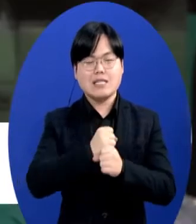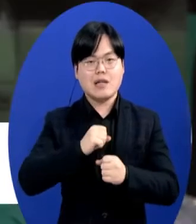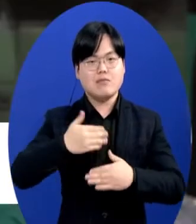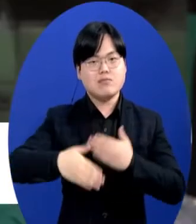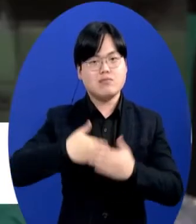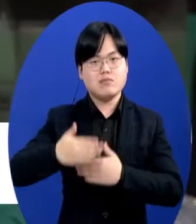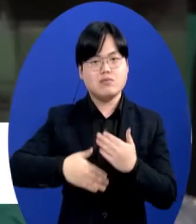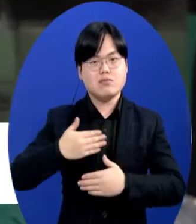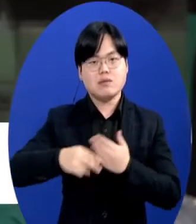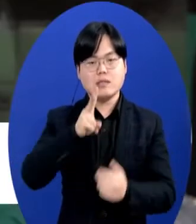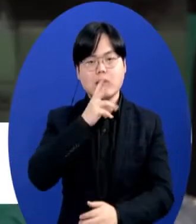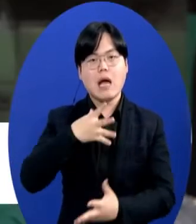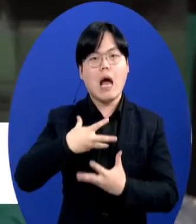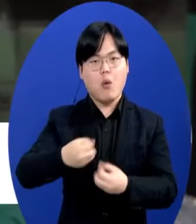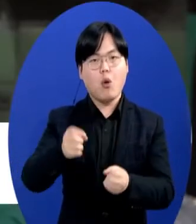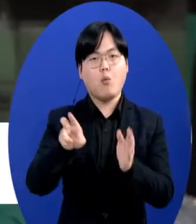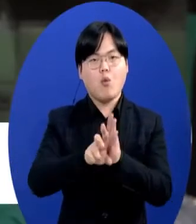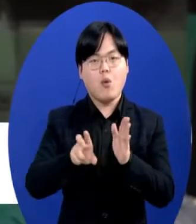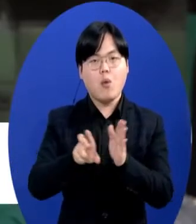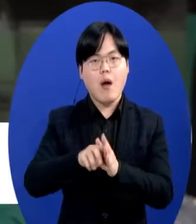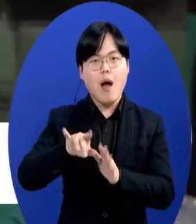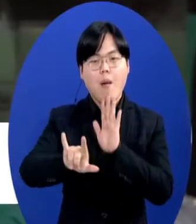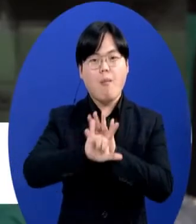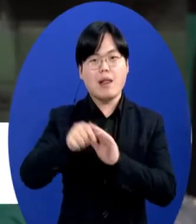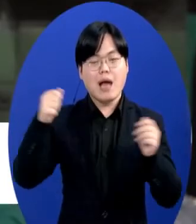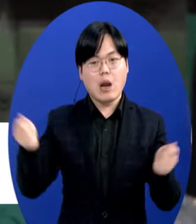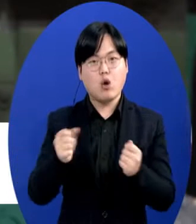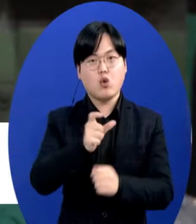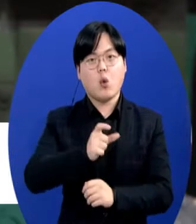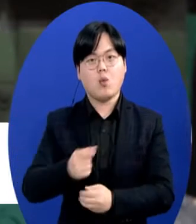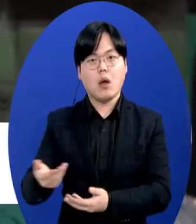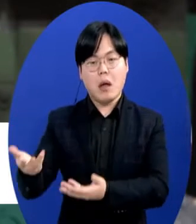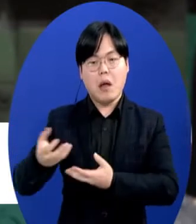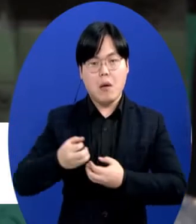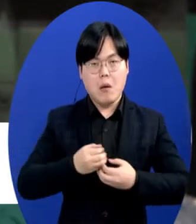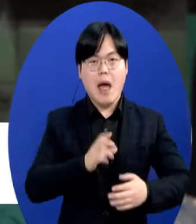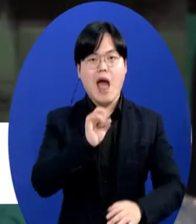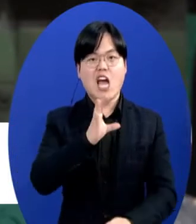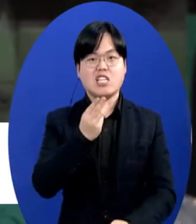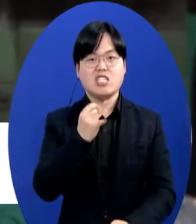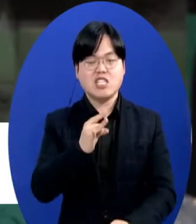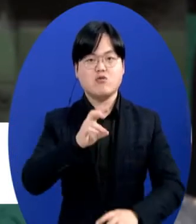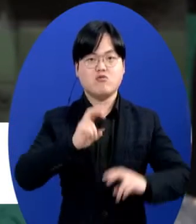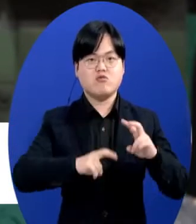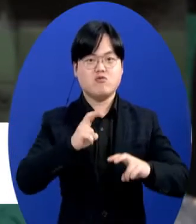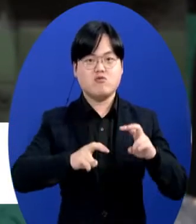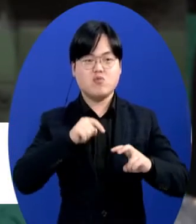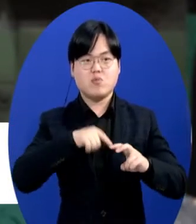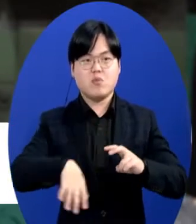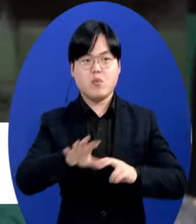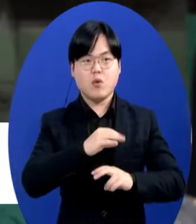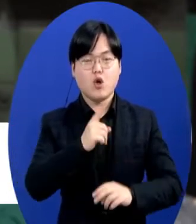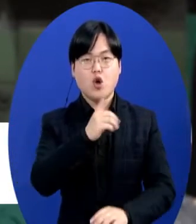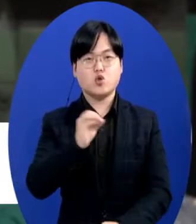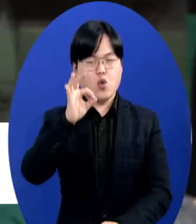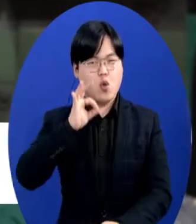үсэн энэ яг энэ малчтаас ирж байгаа энэ нэтлгааны үе аль ширний бэлтгүүгийн бэлтгэлийн сезон үед бид нэр